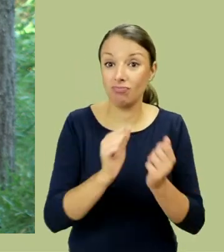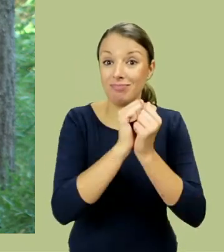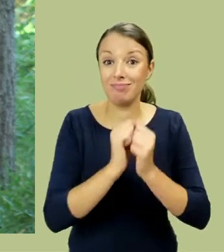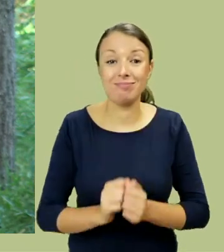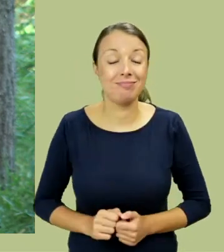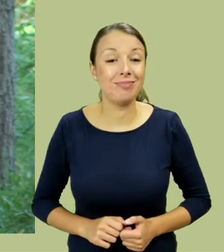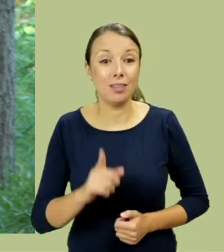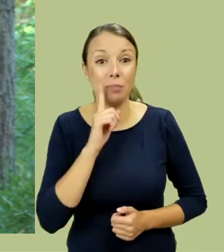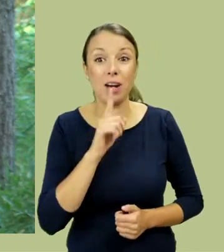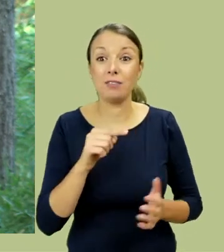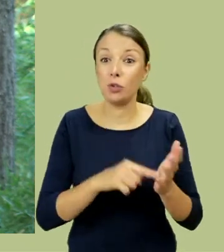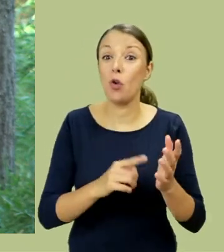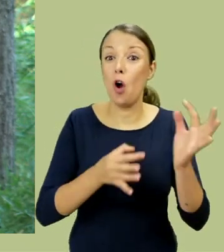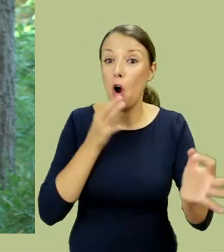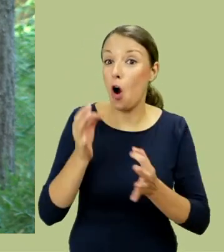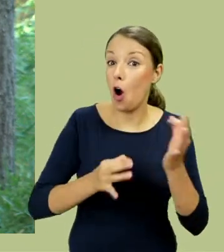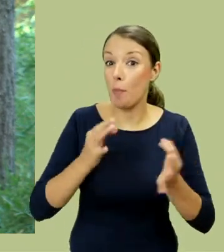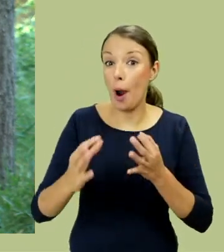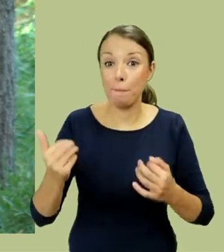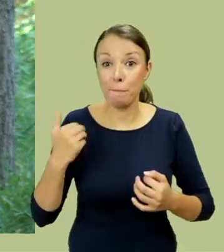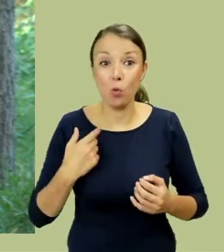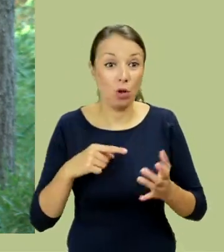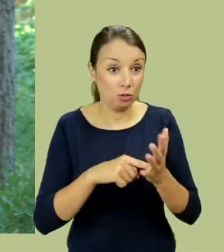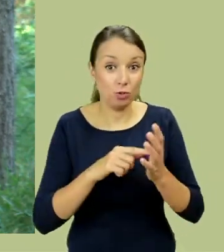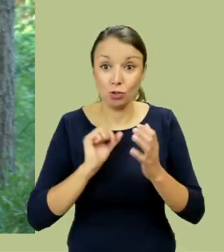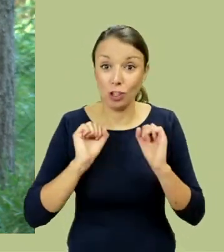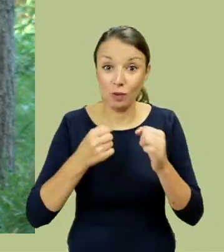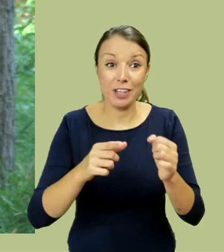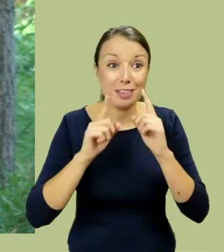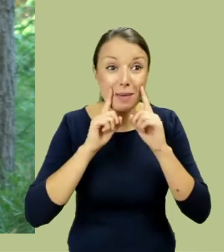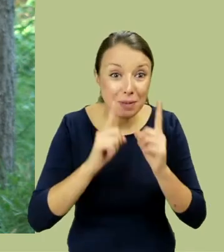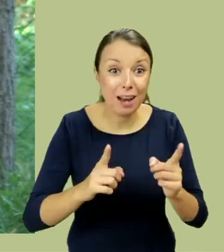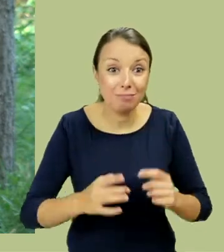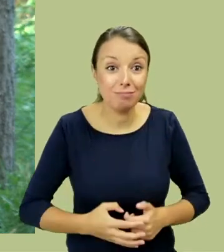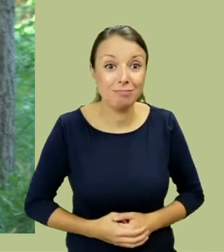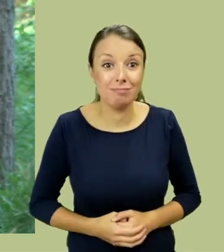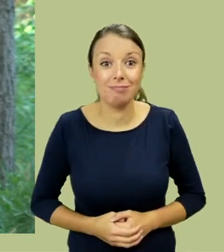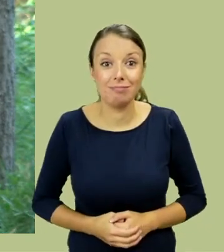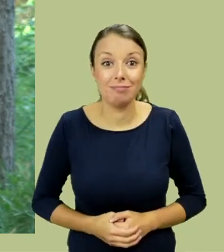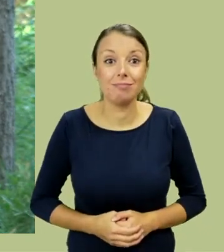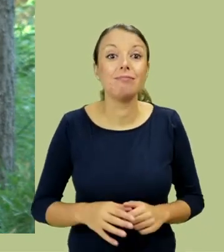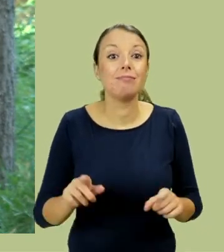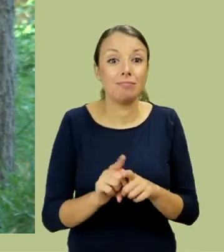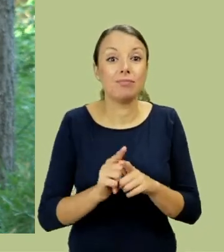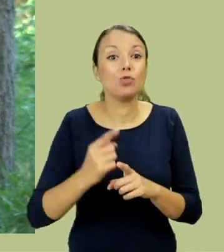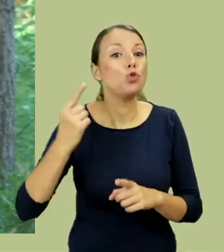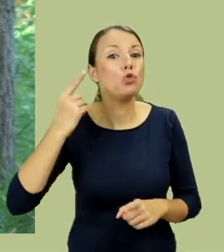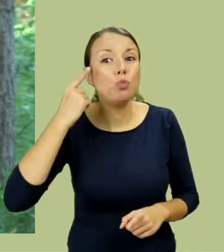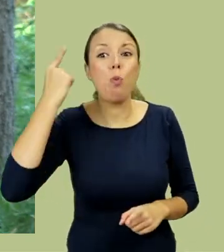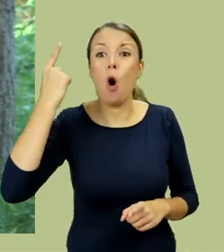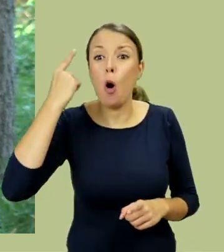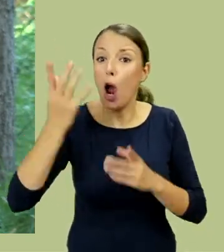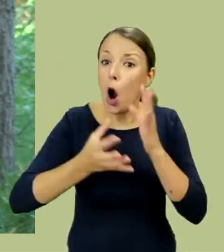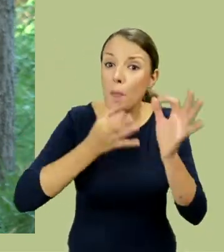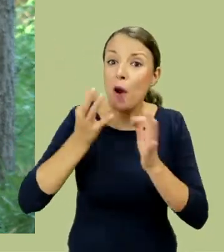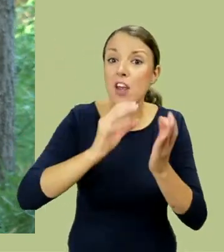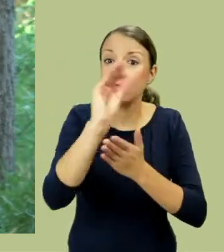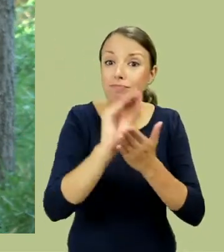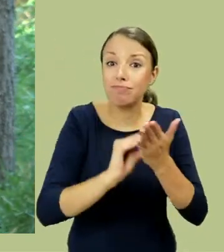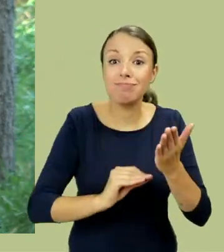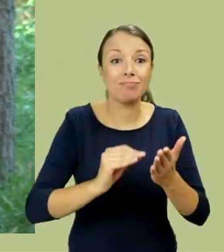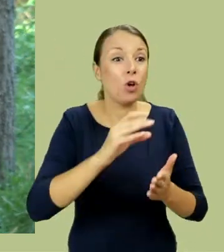takich opowieści naprawdę i w samym wspomnieniach Szczerbińskiej, Piłsudskiej jest